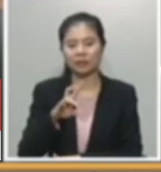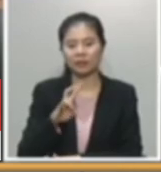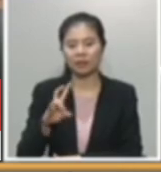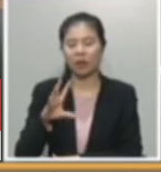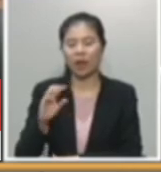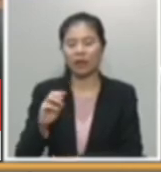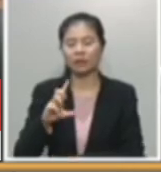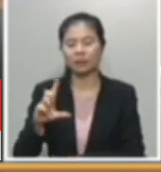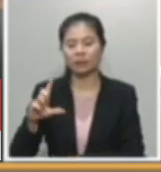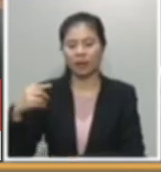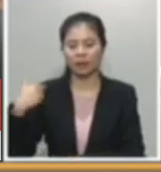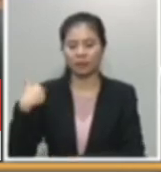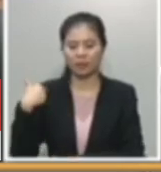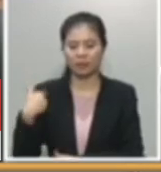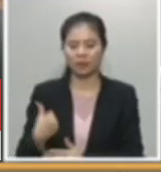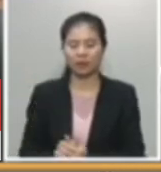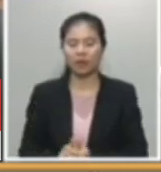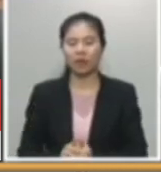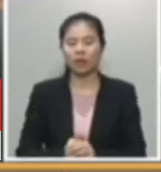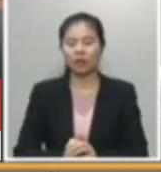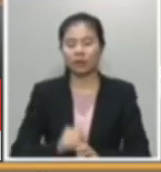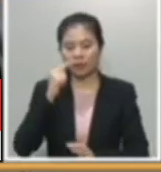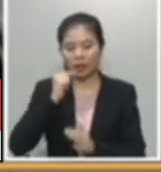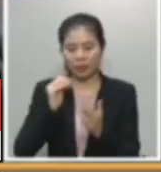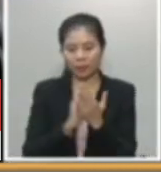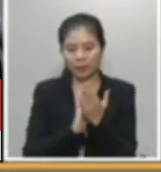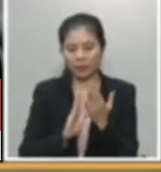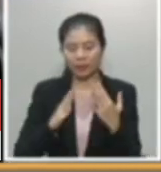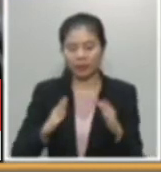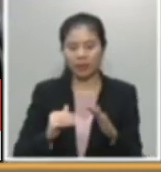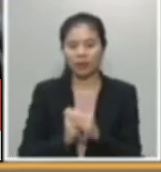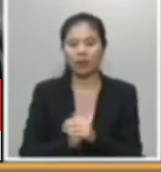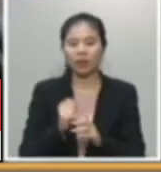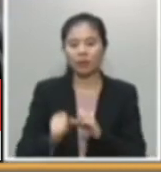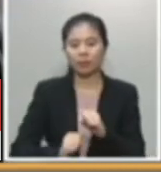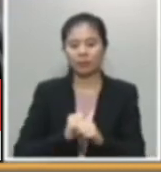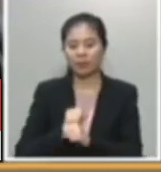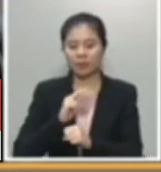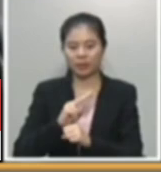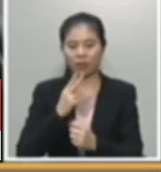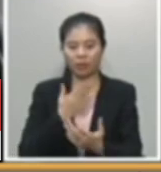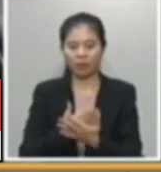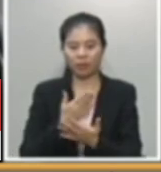11,750 ล้านบาทสำหรับประเทศไทยแล้วแค่2ปีงบประมาณ